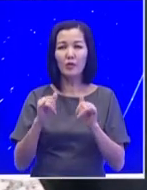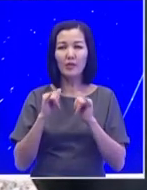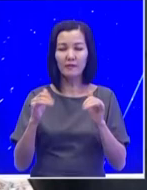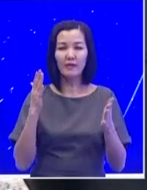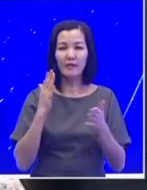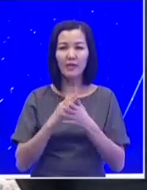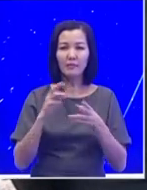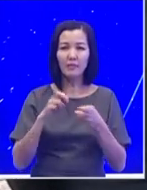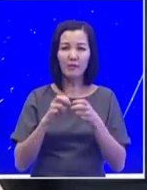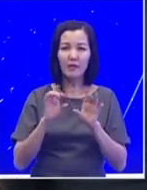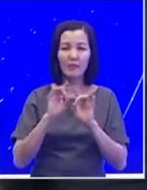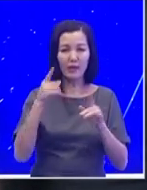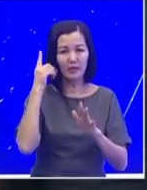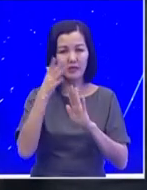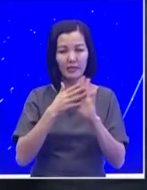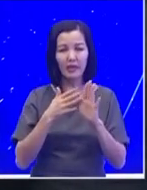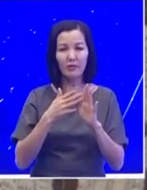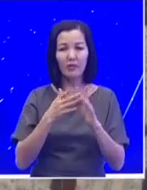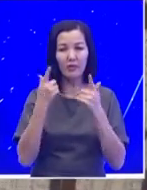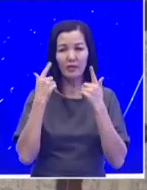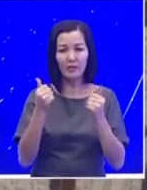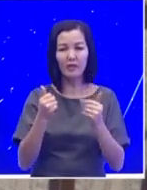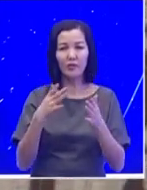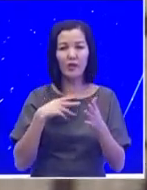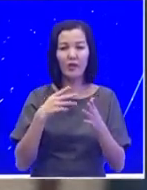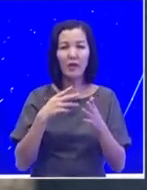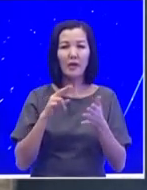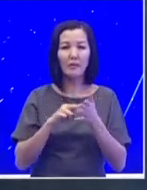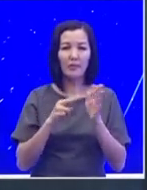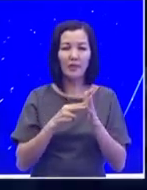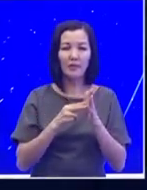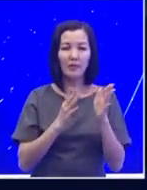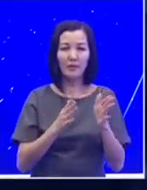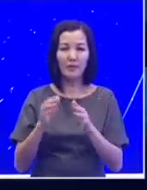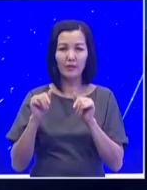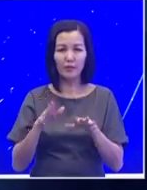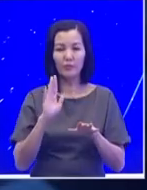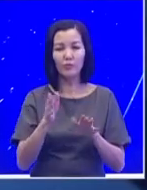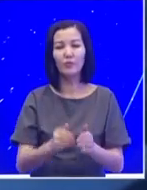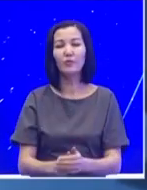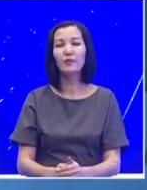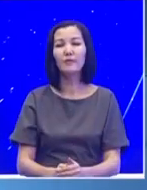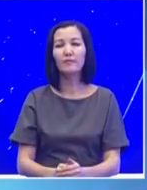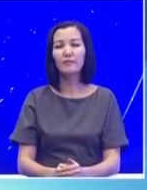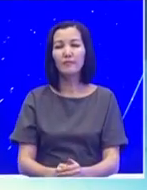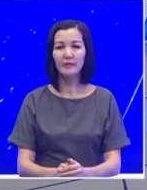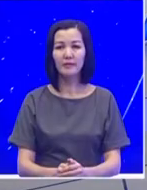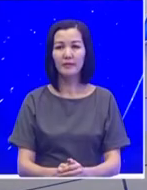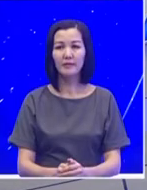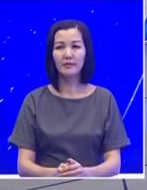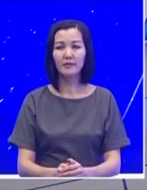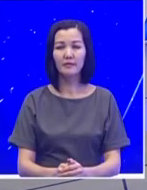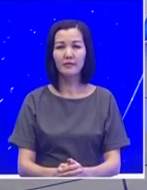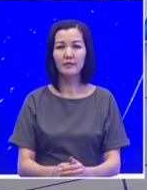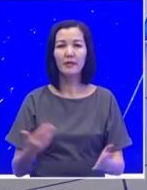своих проблемах осведомлены. Они заверили, что все недостатки будут планомерно решаться. Дамир Анитов, Аблай Кутукпай, телеканал ЖТСУ.